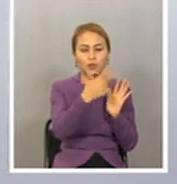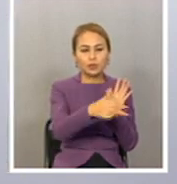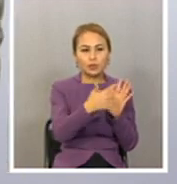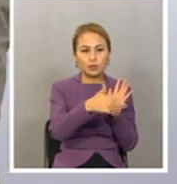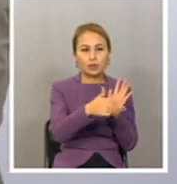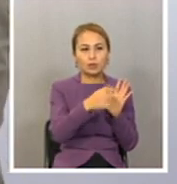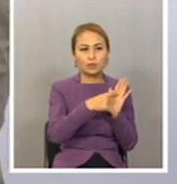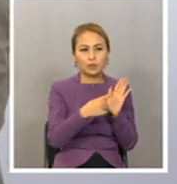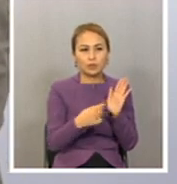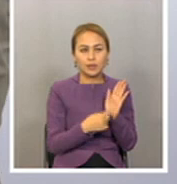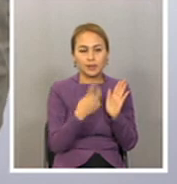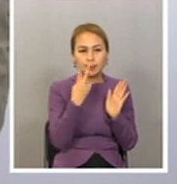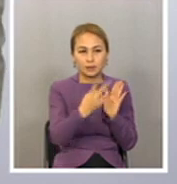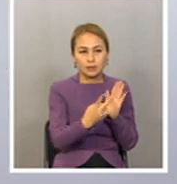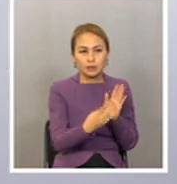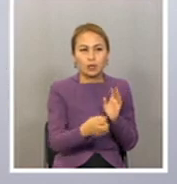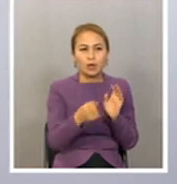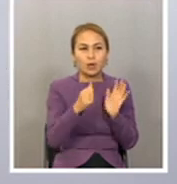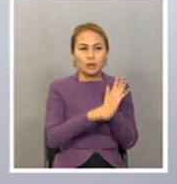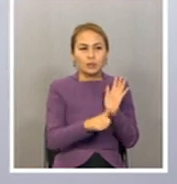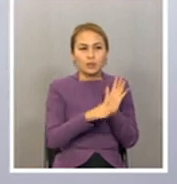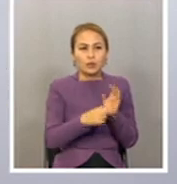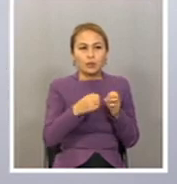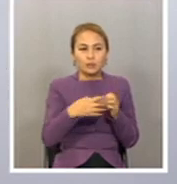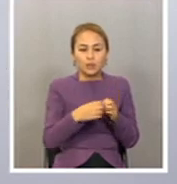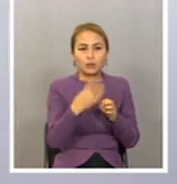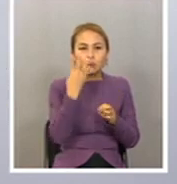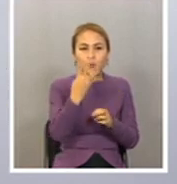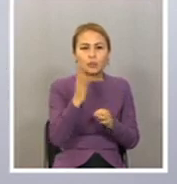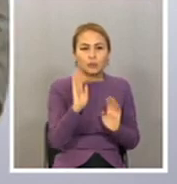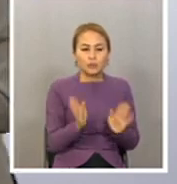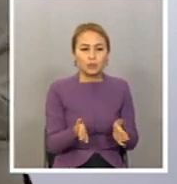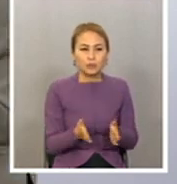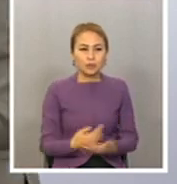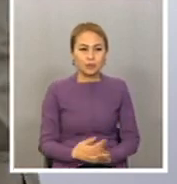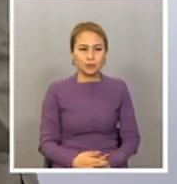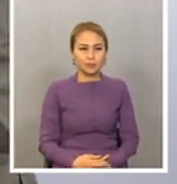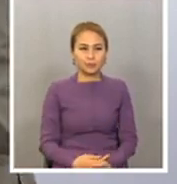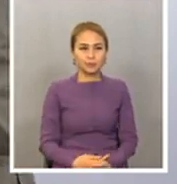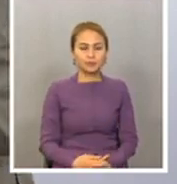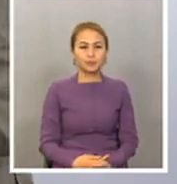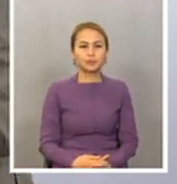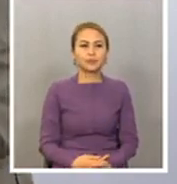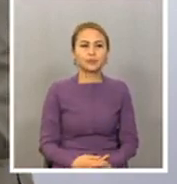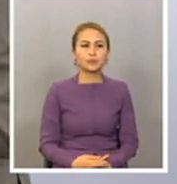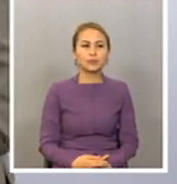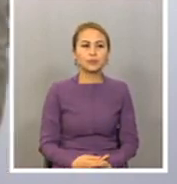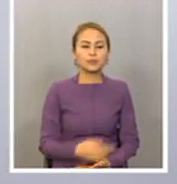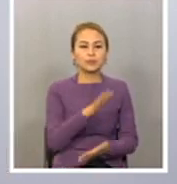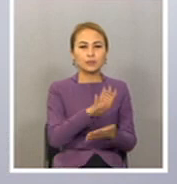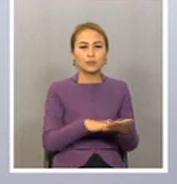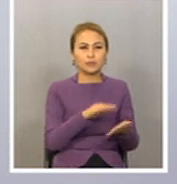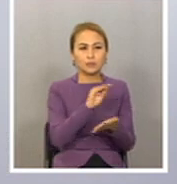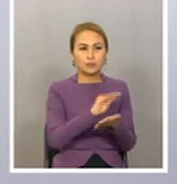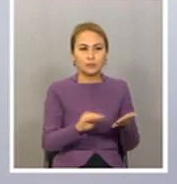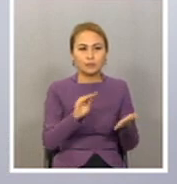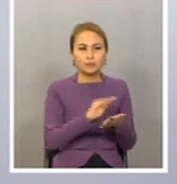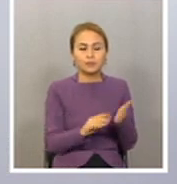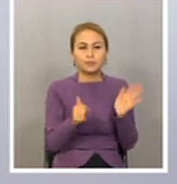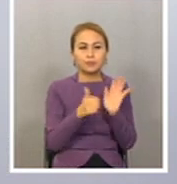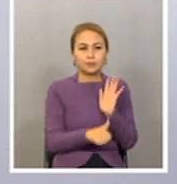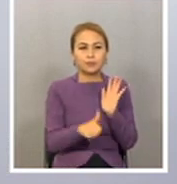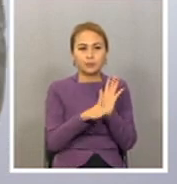береміз және 60-ты 15-ке бөлсек 4-ден береміз. Жақсы. Енді ары қарай жазайық бұлар. Мінекей 60